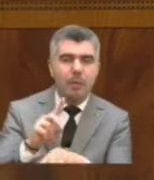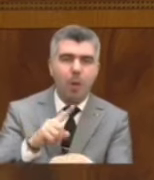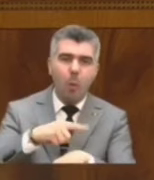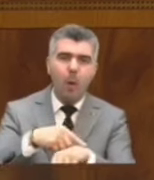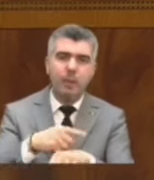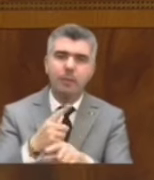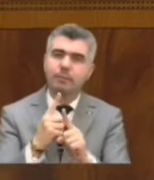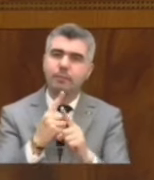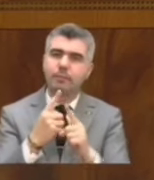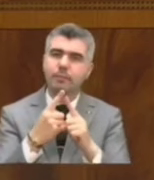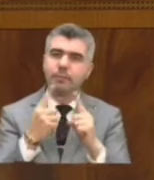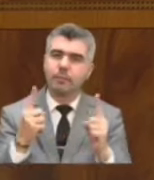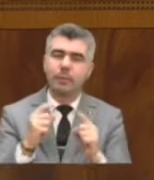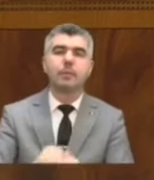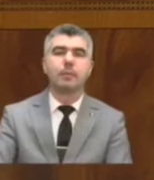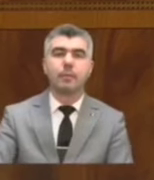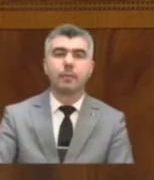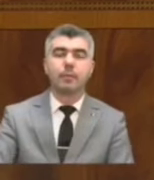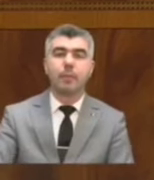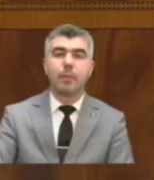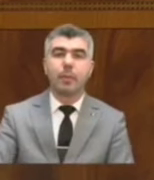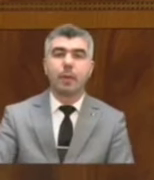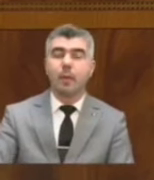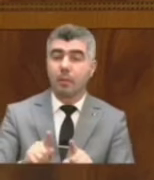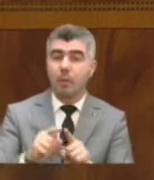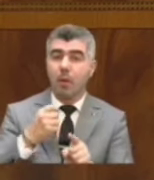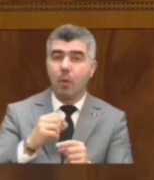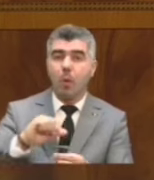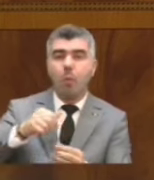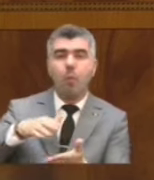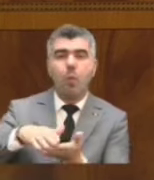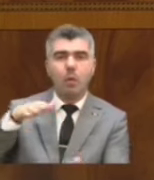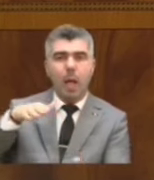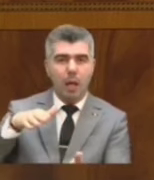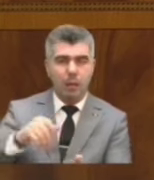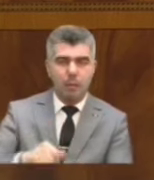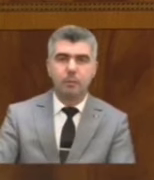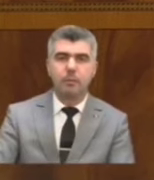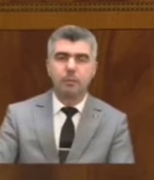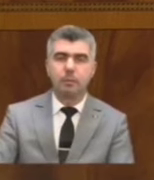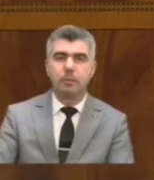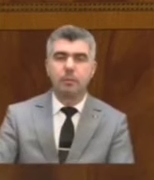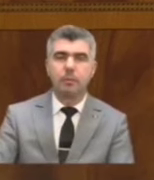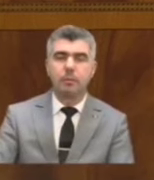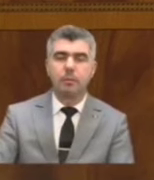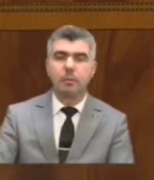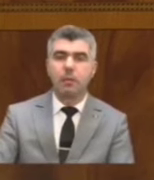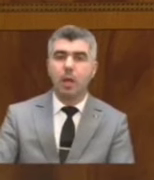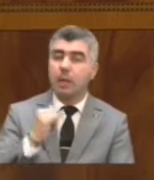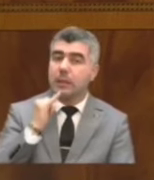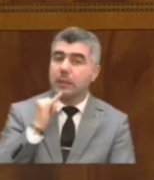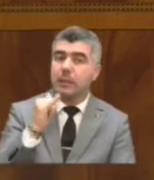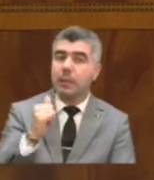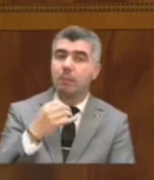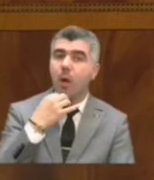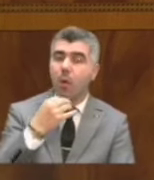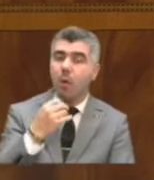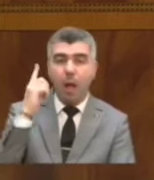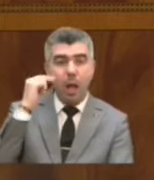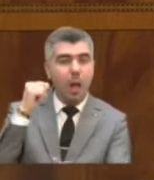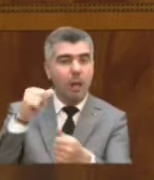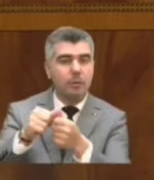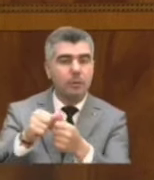للدخول في تفاصيلها. الآن فيما يخص غاز البوتان اللي كيف قلنا دائما ولا بد